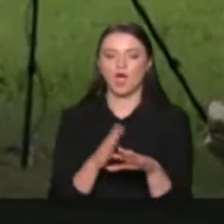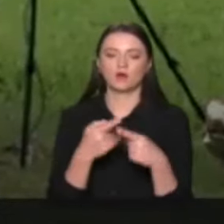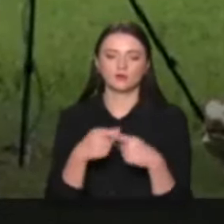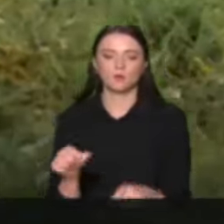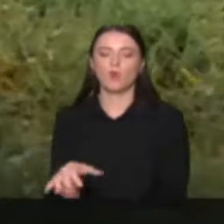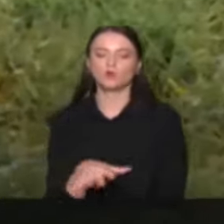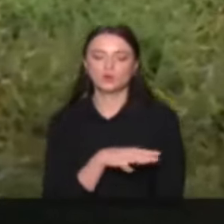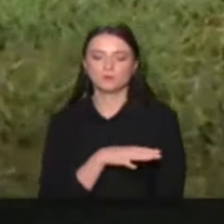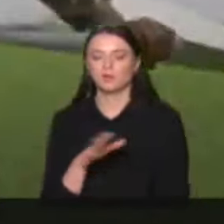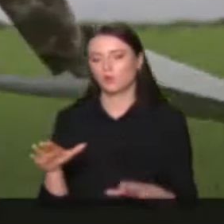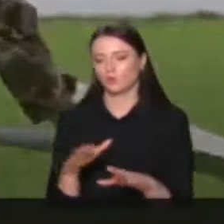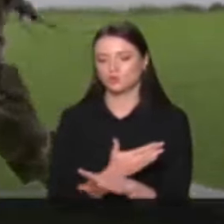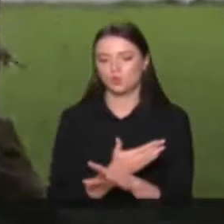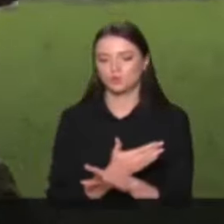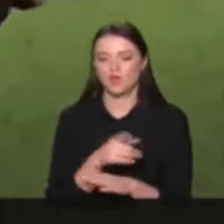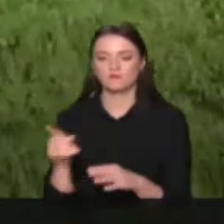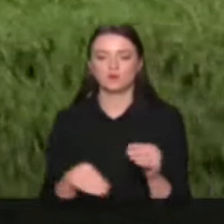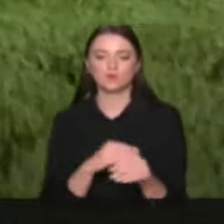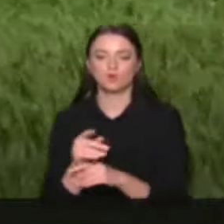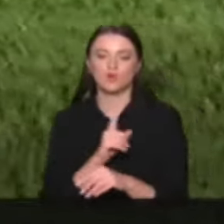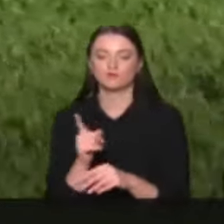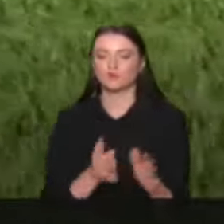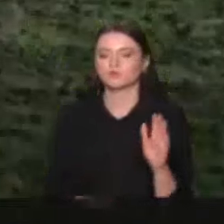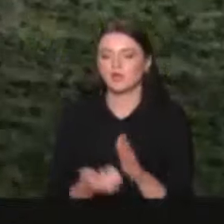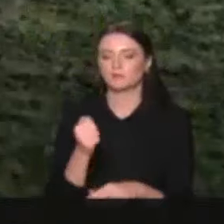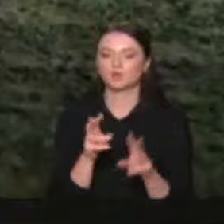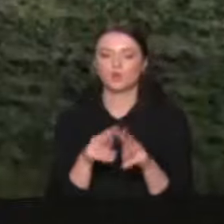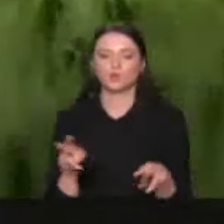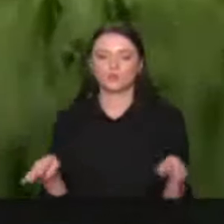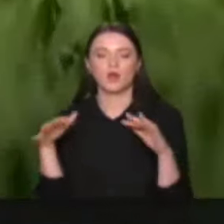бути усунута. Він додав, що за підтримки урядів